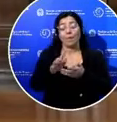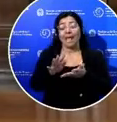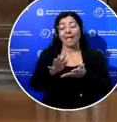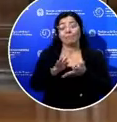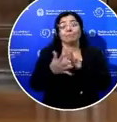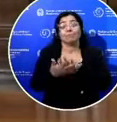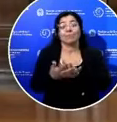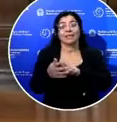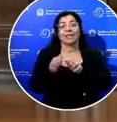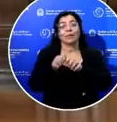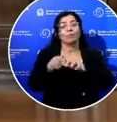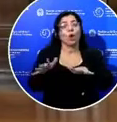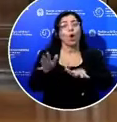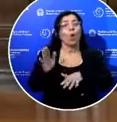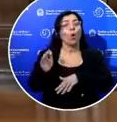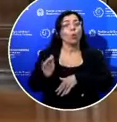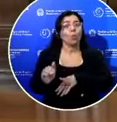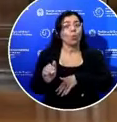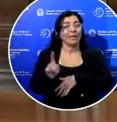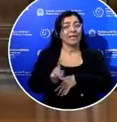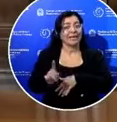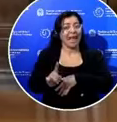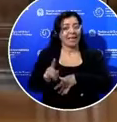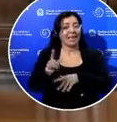quotidianità dell'intera vita degli istituti.